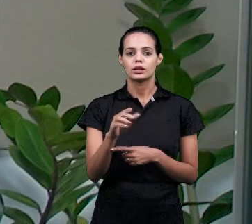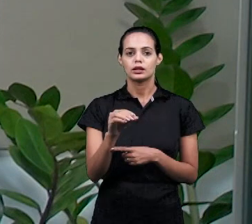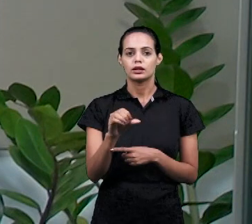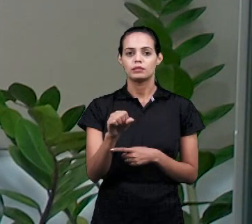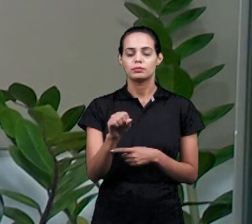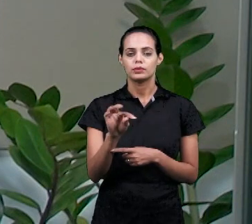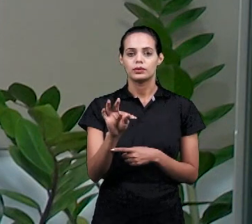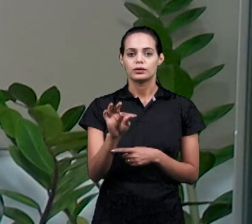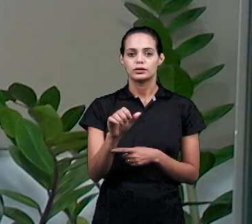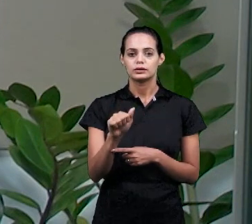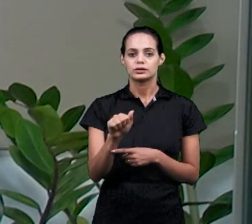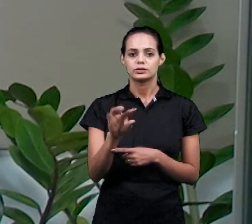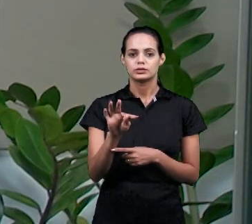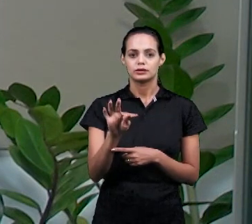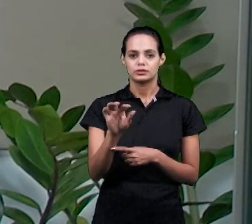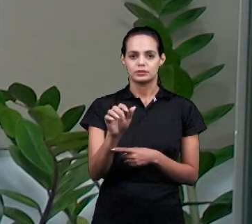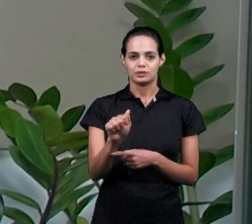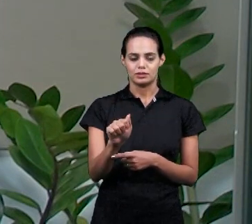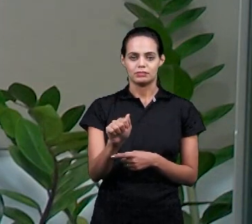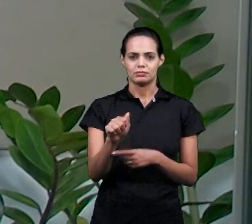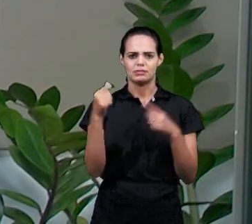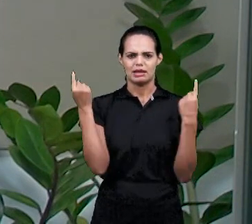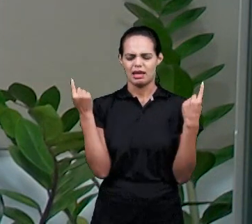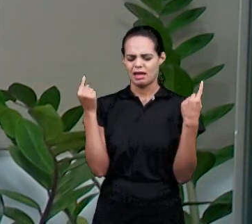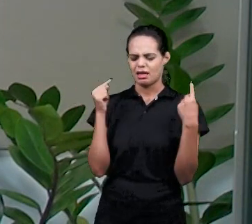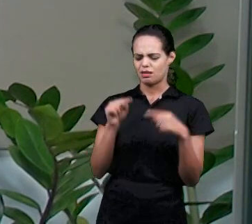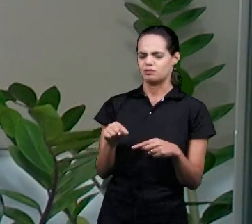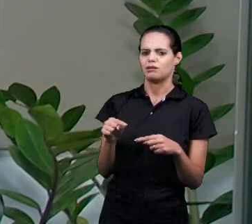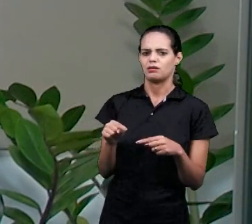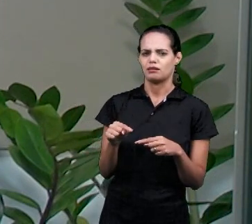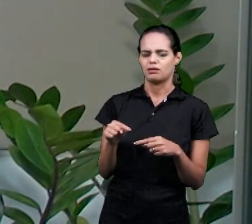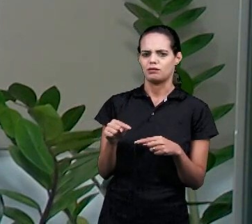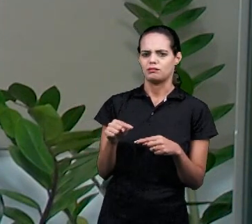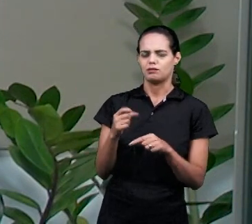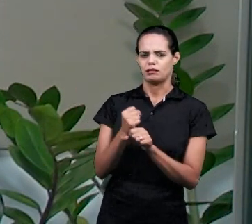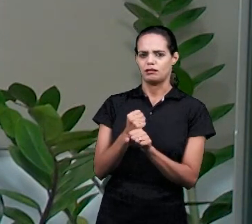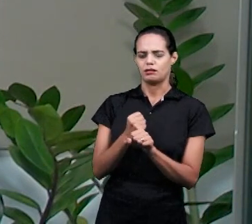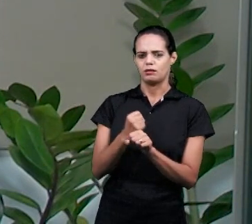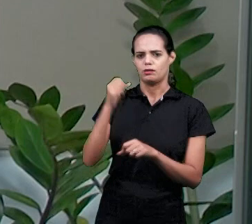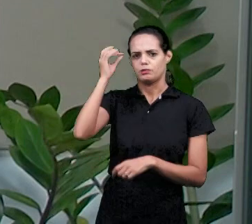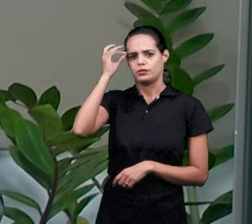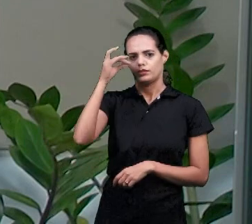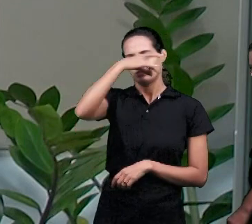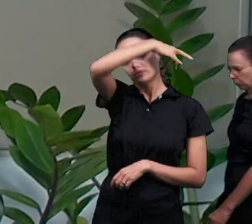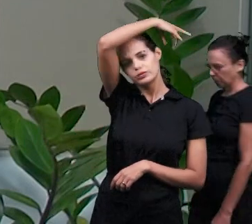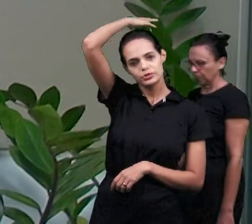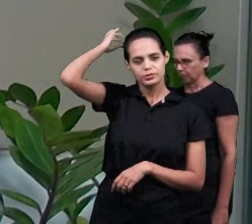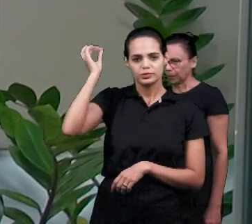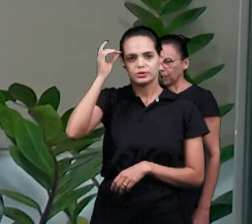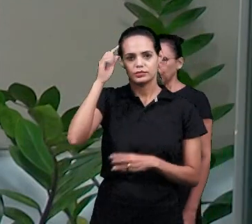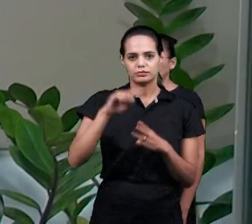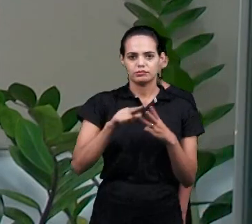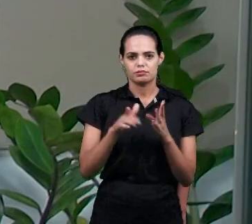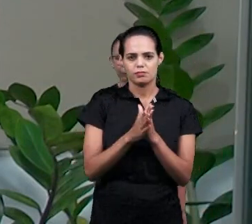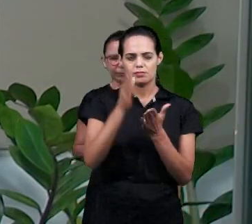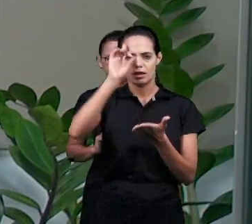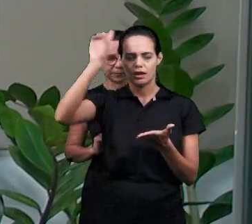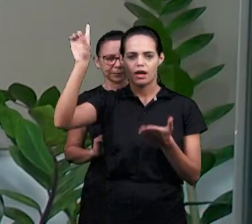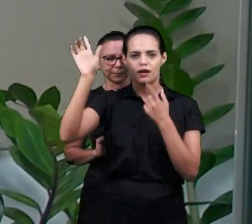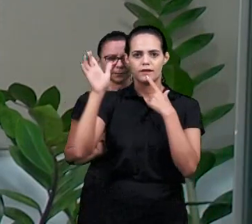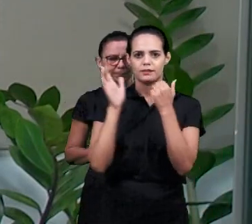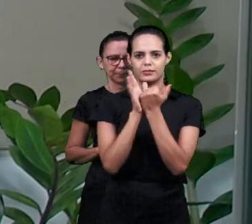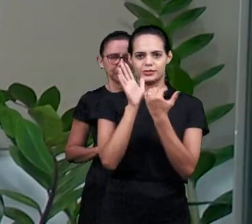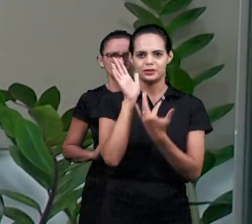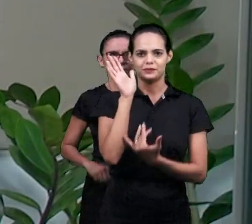utilisent pour attaquer l'œuvre de l'Esprit. Donc, le pasteur Gilson va parler sur la parole, sur le son. Ça a été toujours. Ce n'est pas